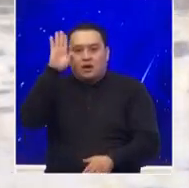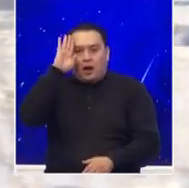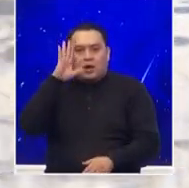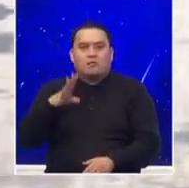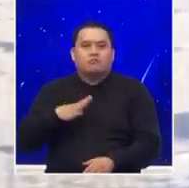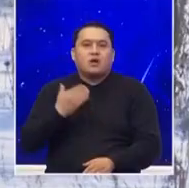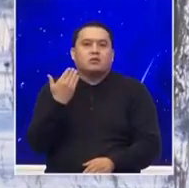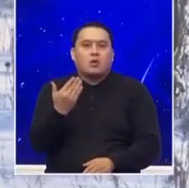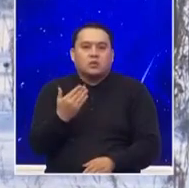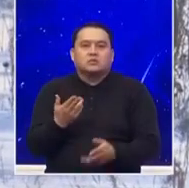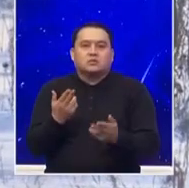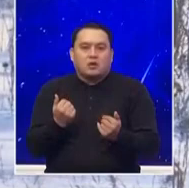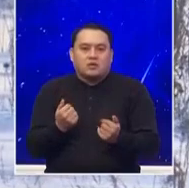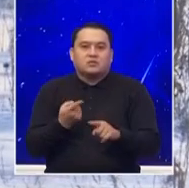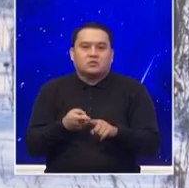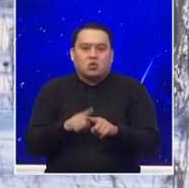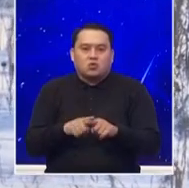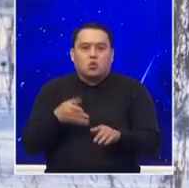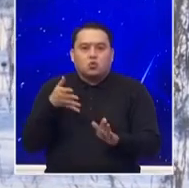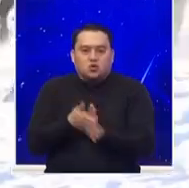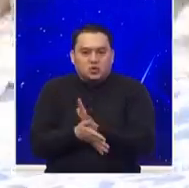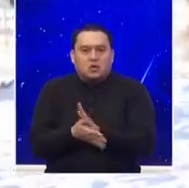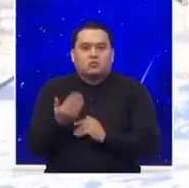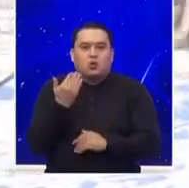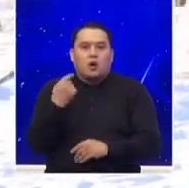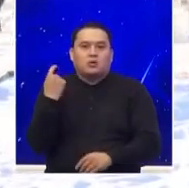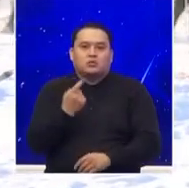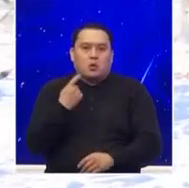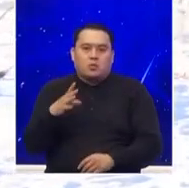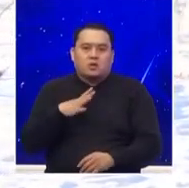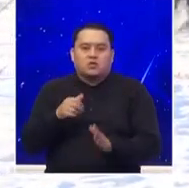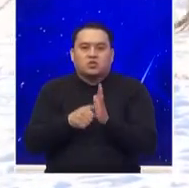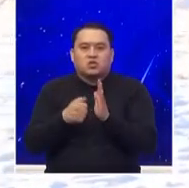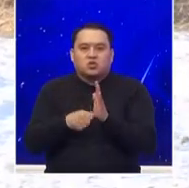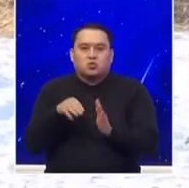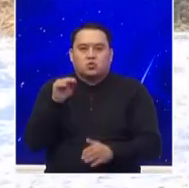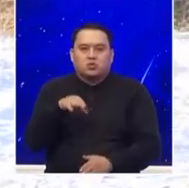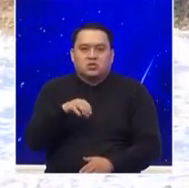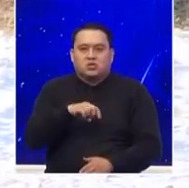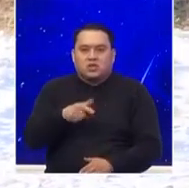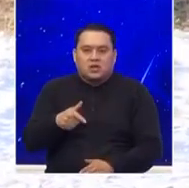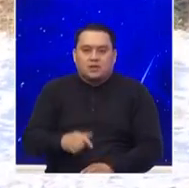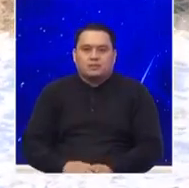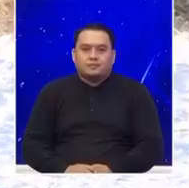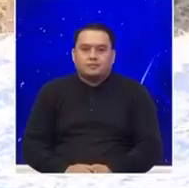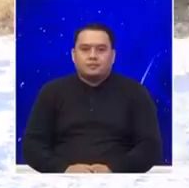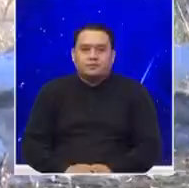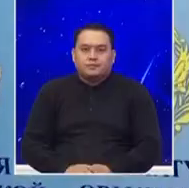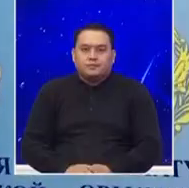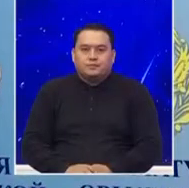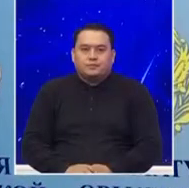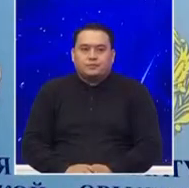29-летний подозреваемый дал признательные показания. Материальный ущерб, нанесенный хозяину, составил более 600 тысяч тенге.